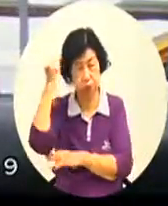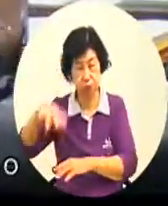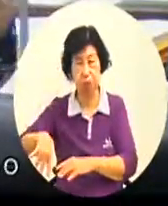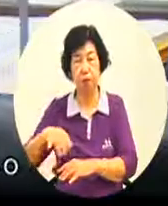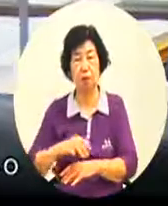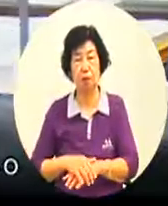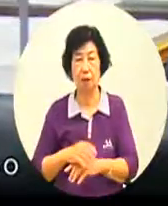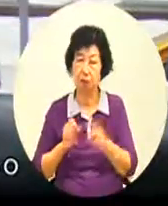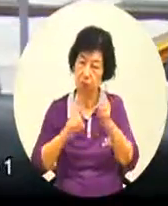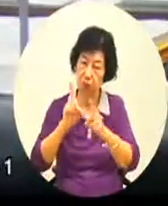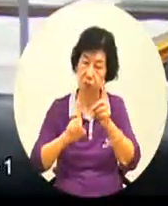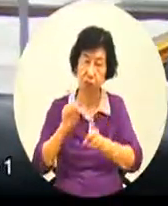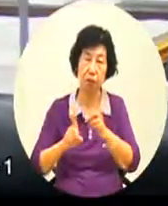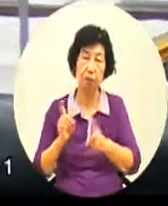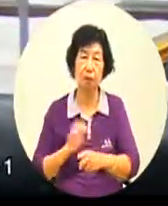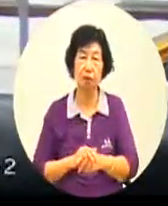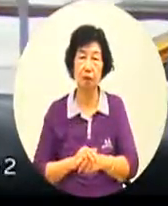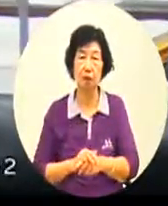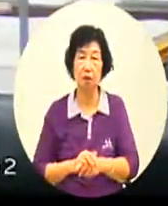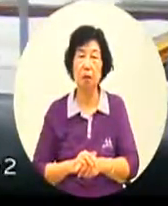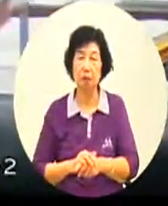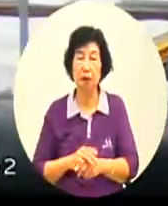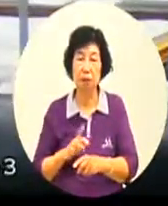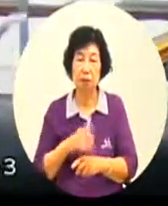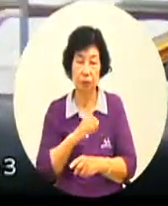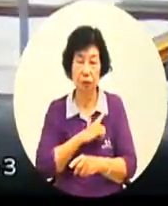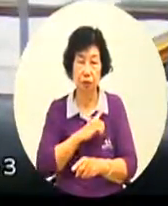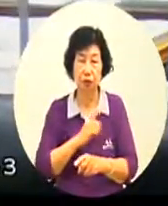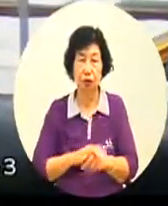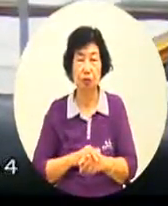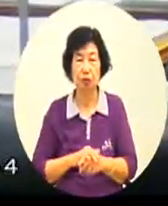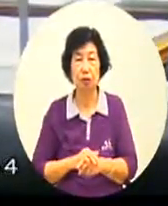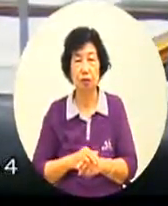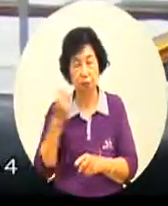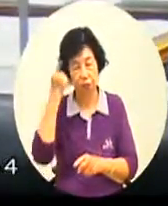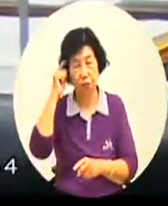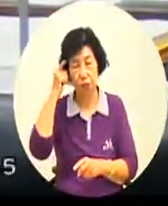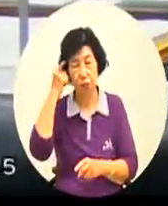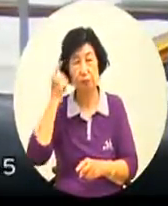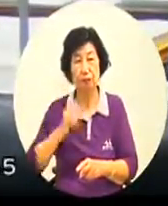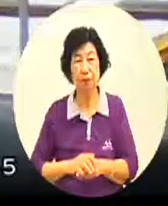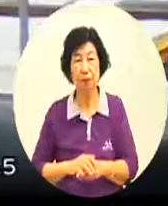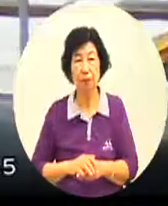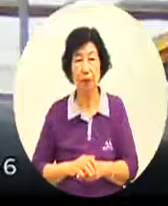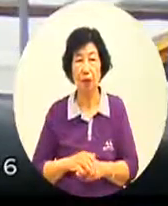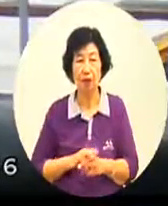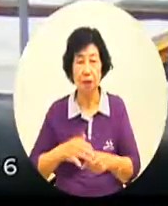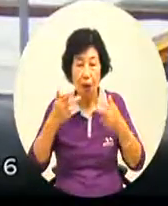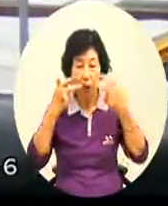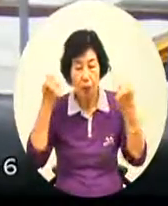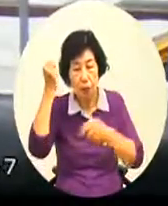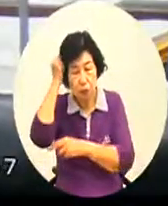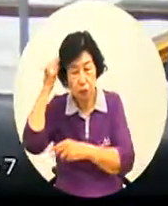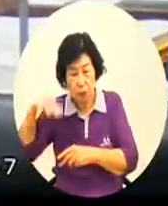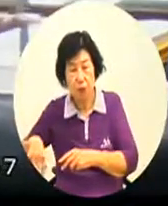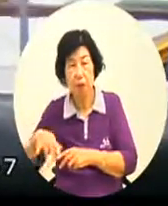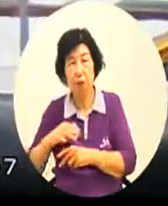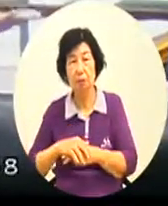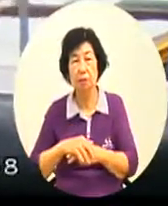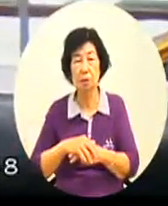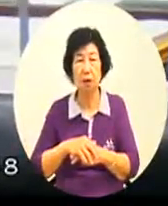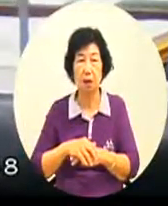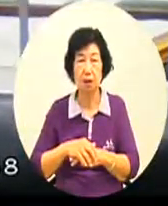看看，我现在就要。你扪心自问，他跟在原乡的部落里头，只不过一个在城市，一个在他在山